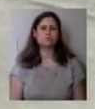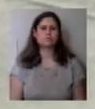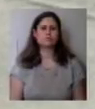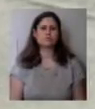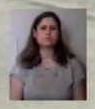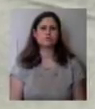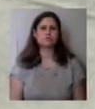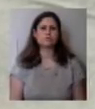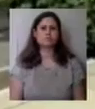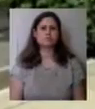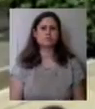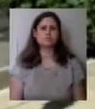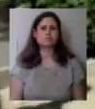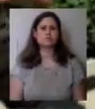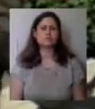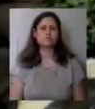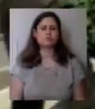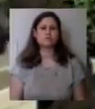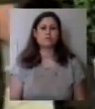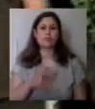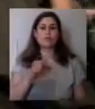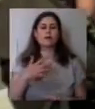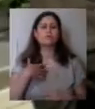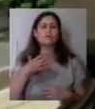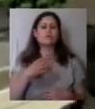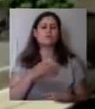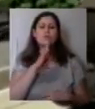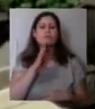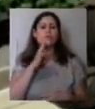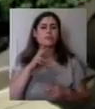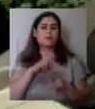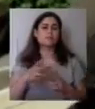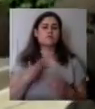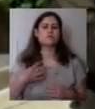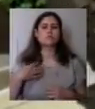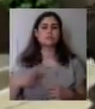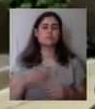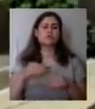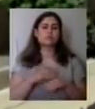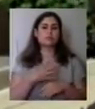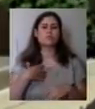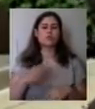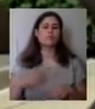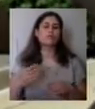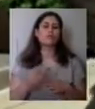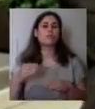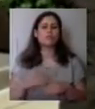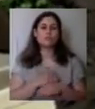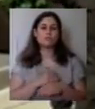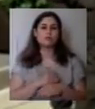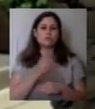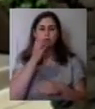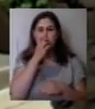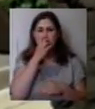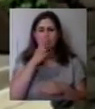на віки вічні. Амінь. Мати втратила сина, дружина чоловіка,